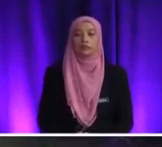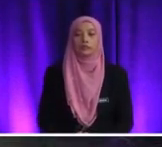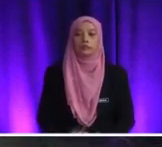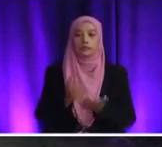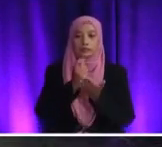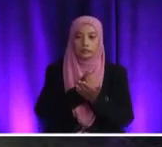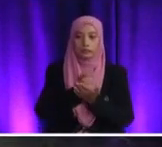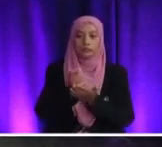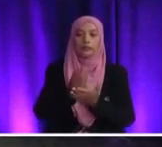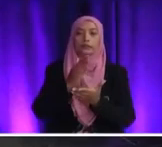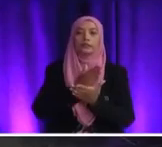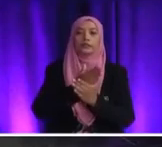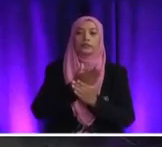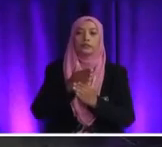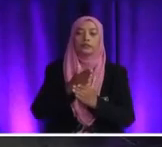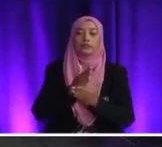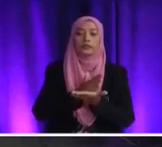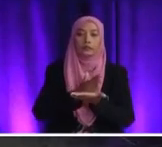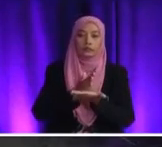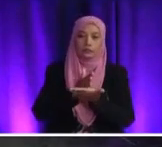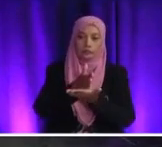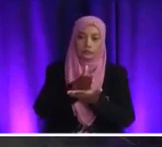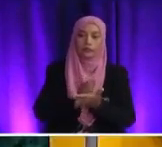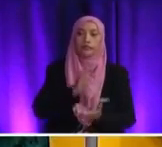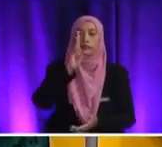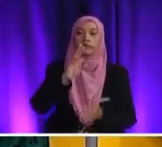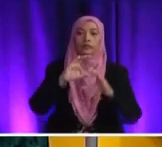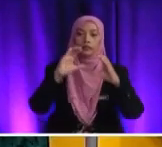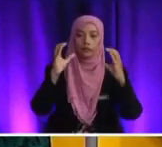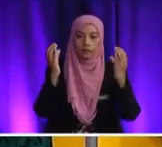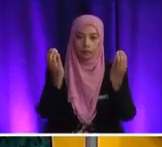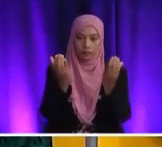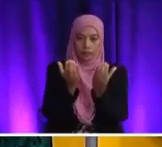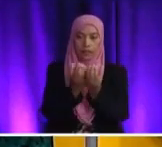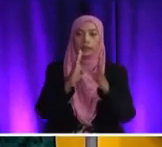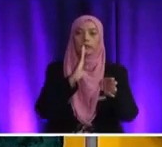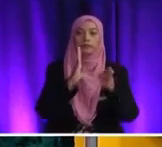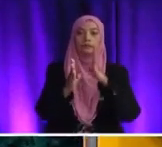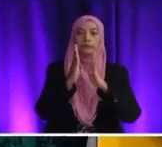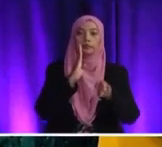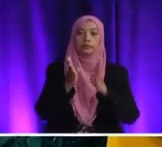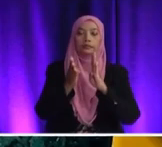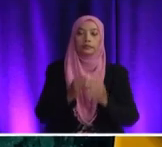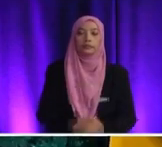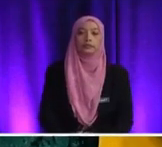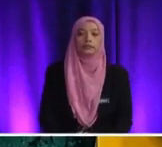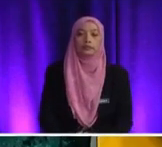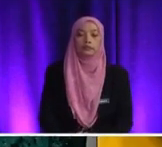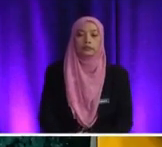terus kita bagi dua kumpulan Apa tugasan awak hari ini cek guna awak berbincang ah